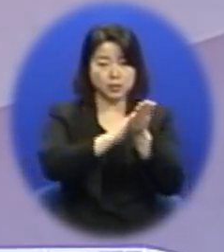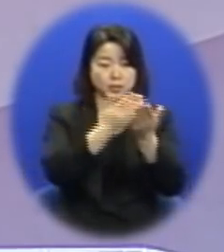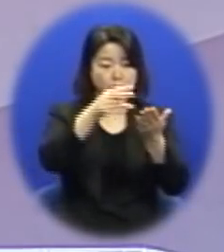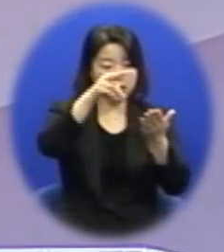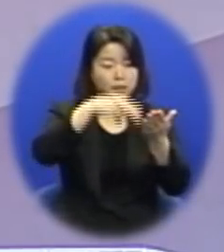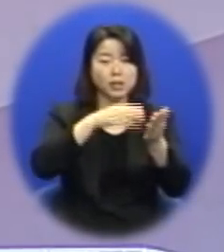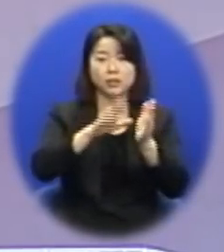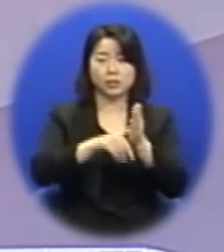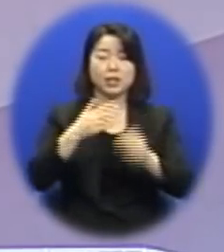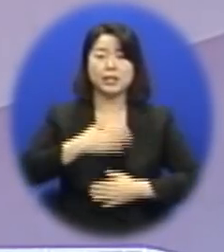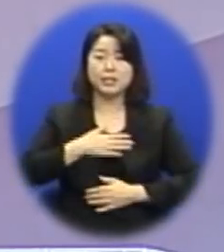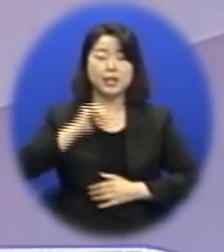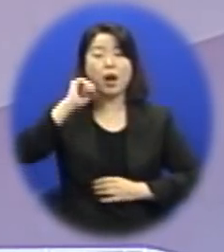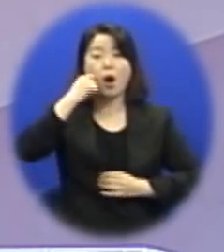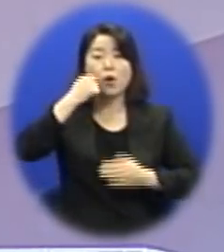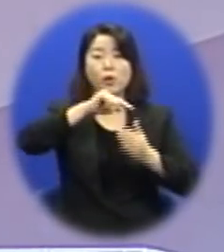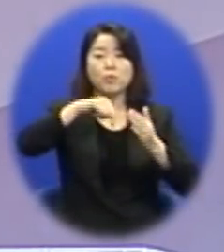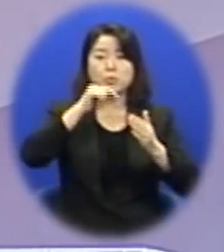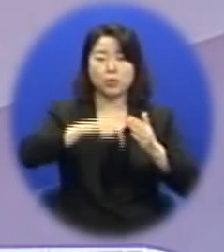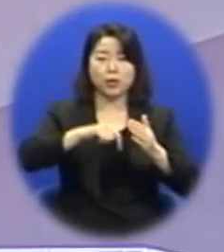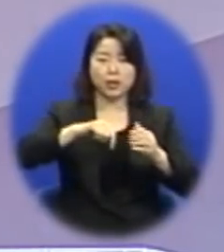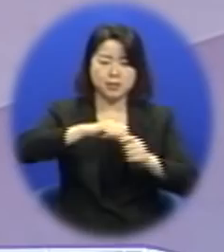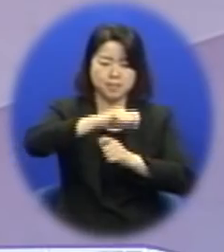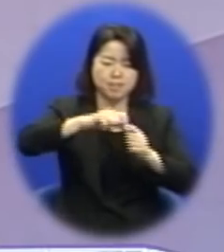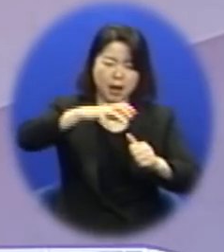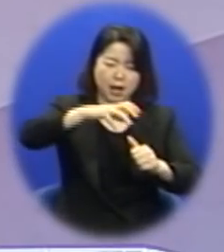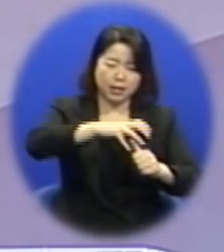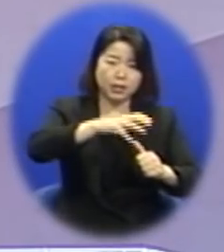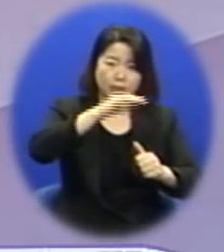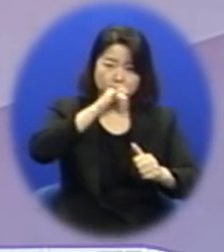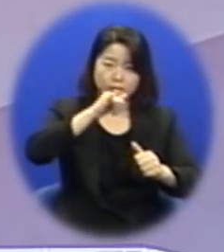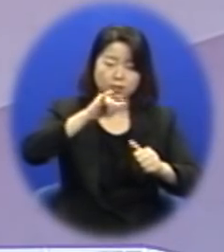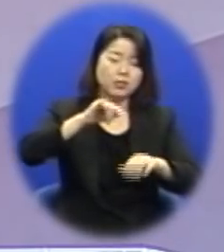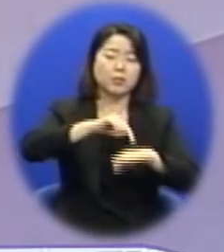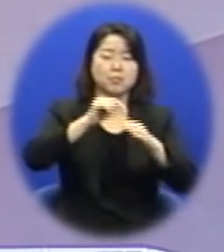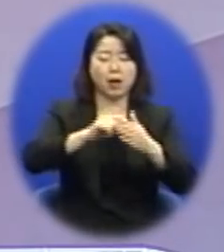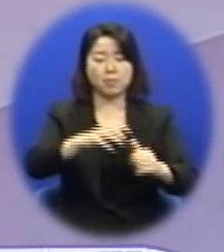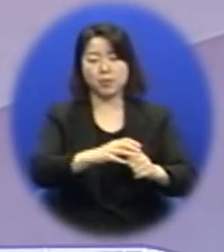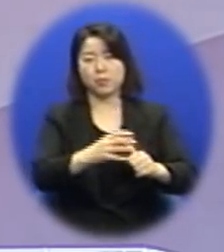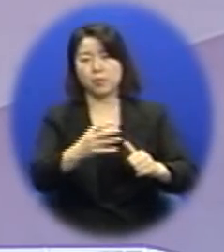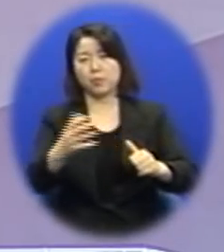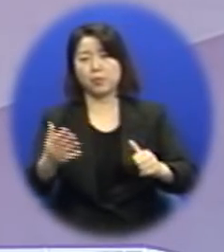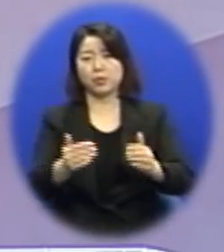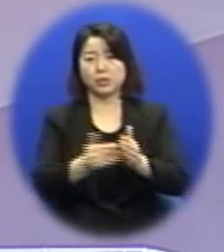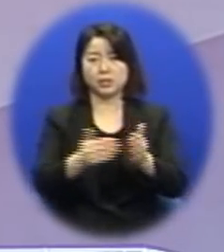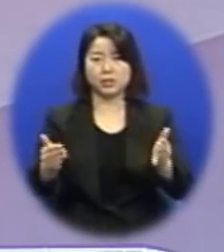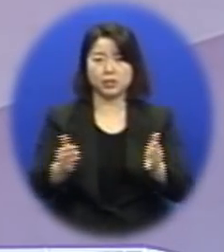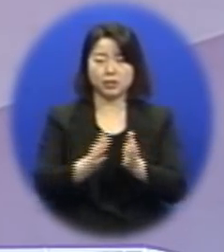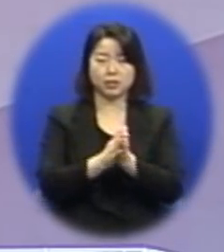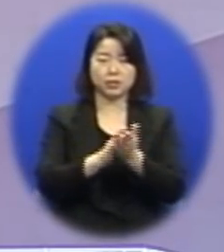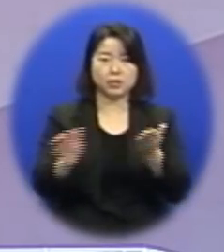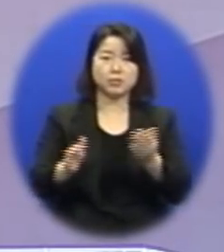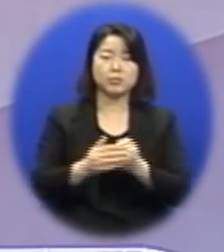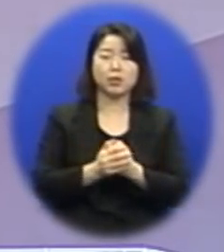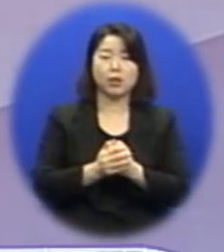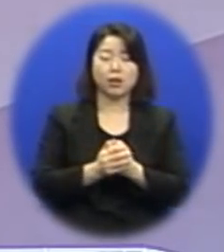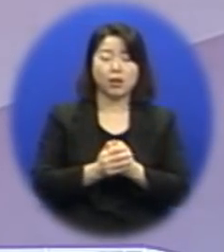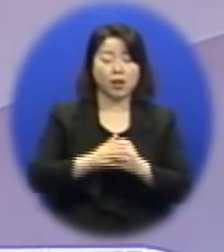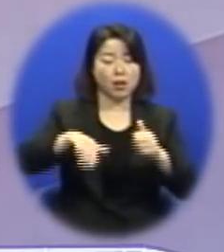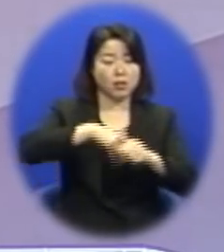제 어려움 속에 묶여 있던 마음이 풀어지기 시작했어 그렇구나 상황이 좋고 나쁜 것을 보고